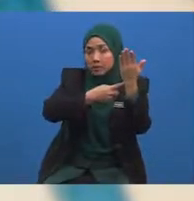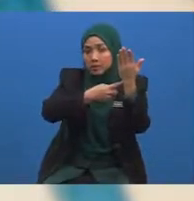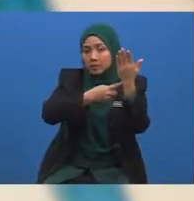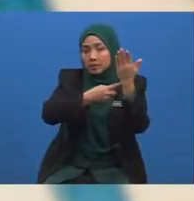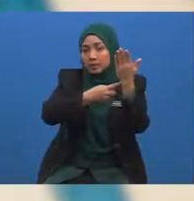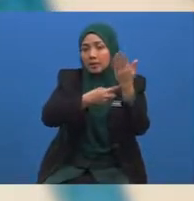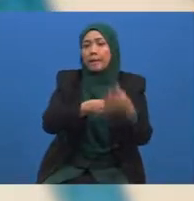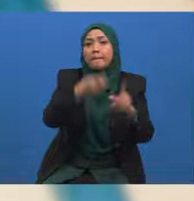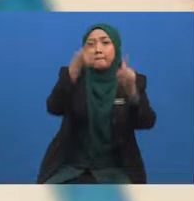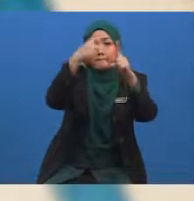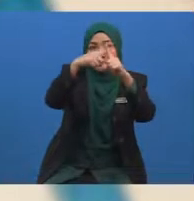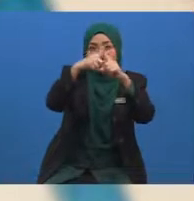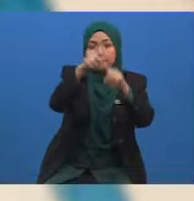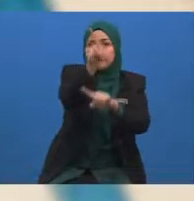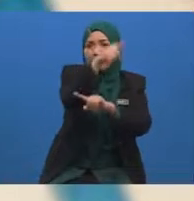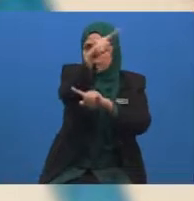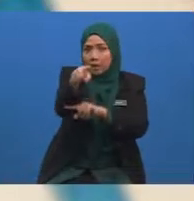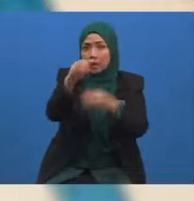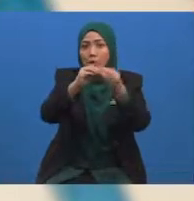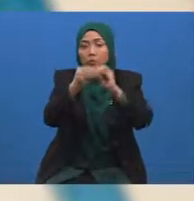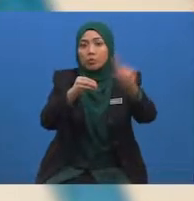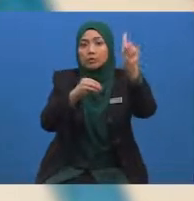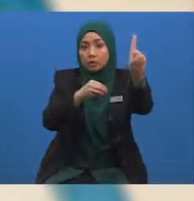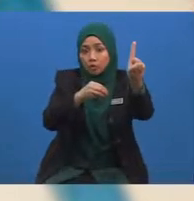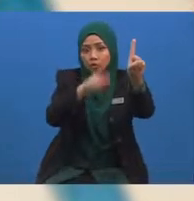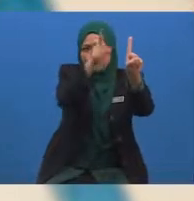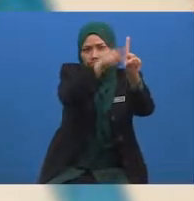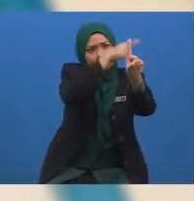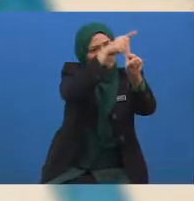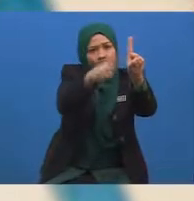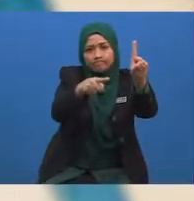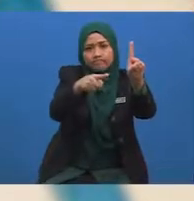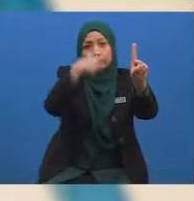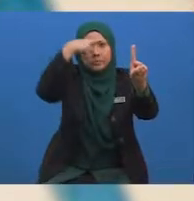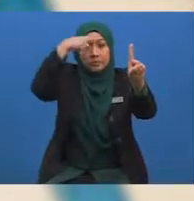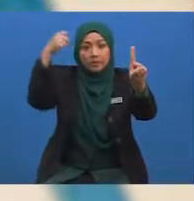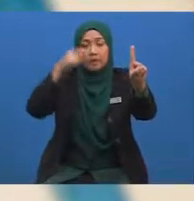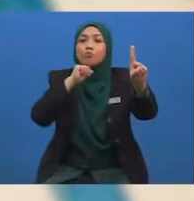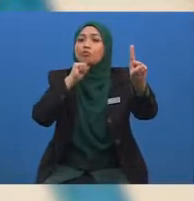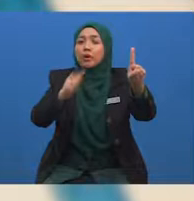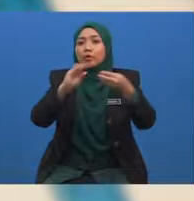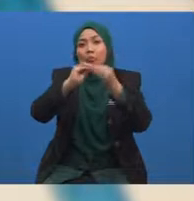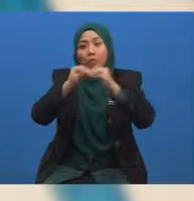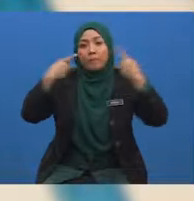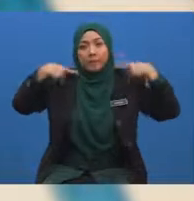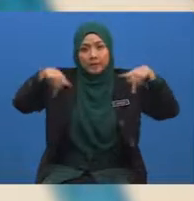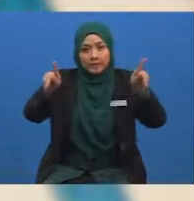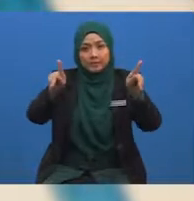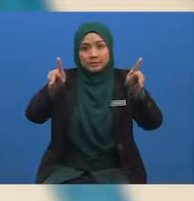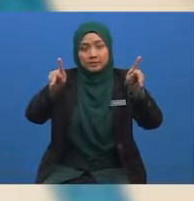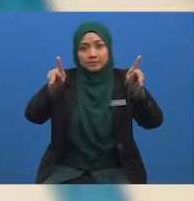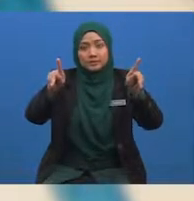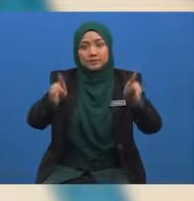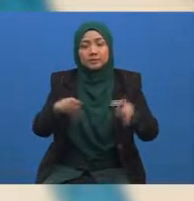kita pangkahkan 1 kerana 1 bukan nombor perdana. Kita